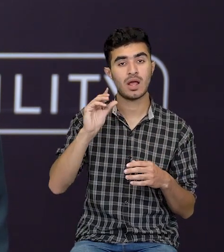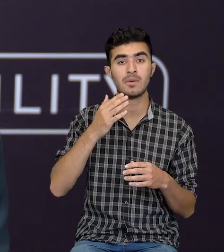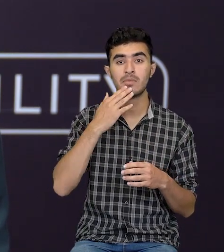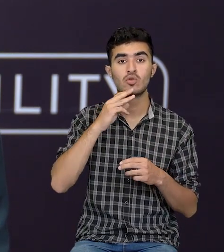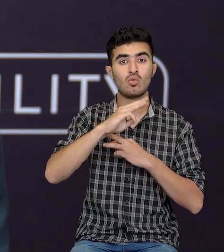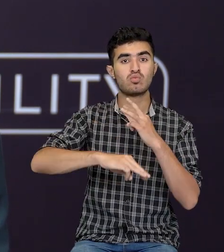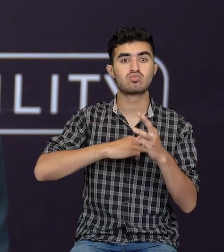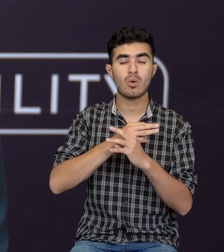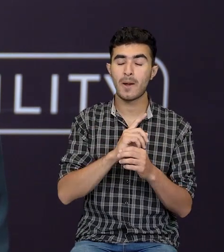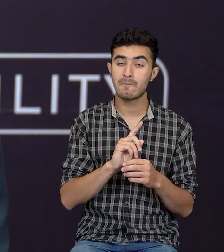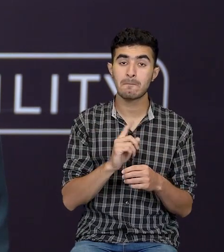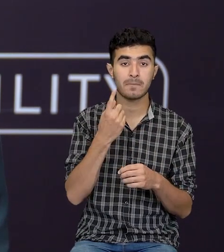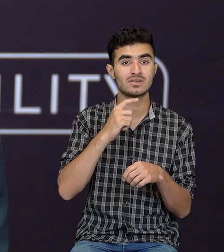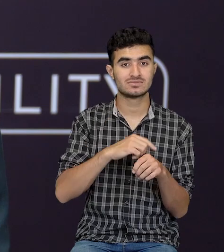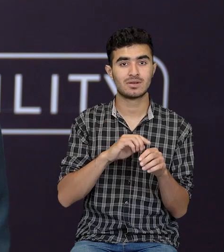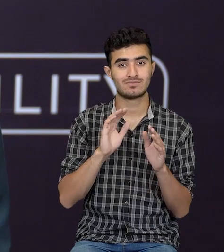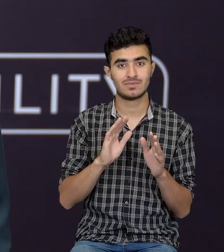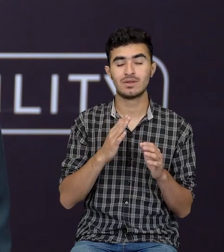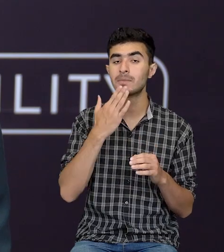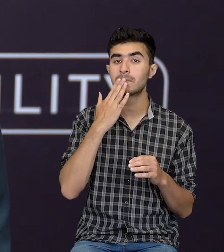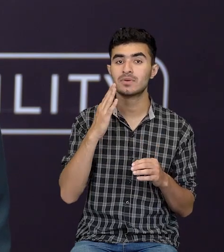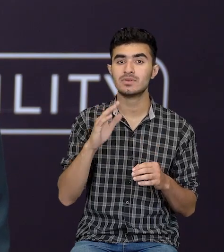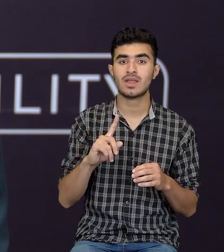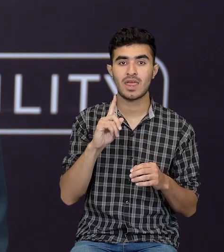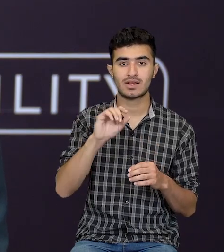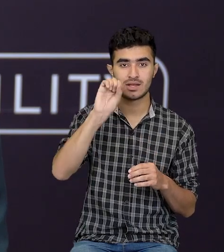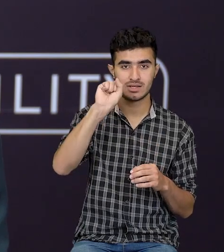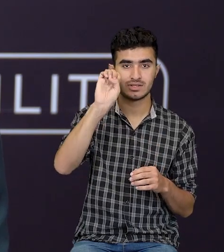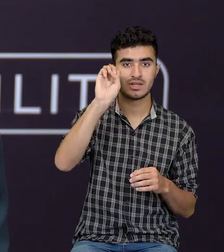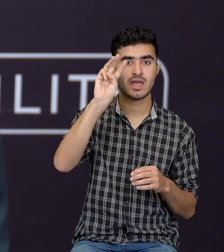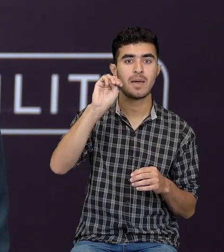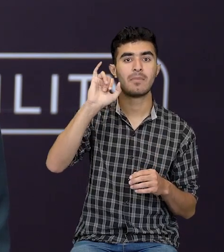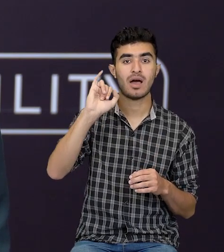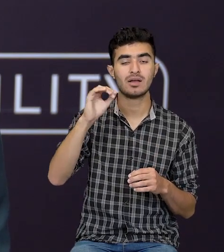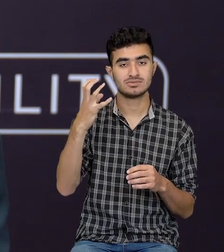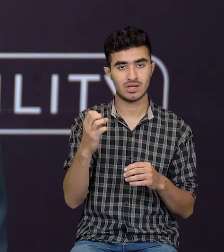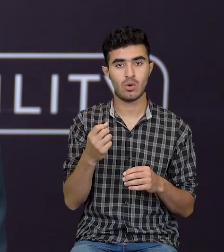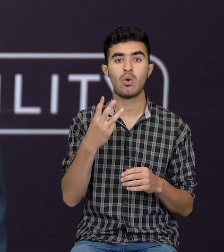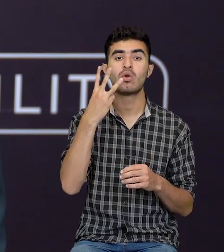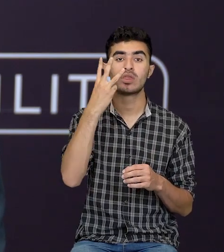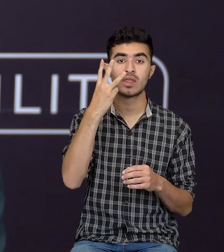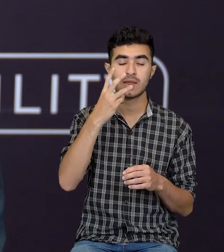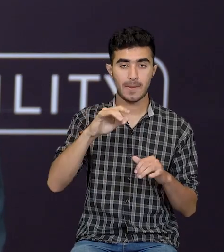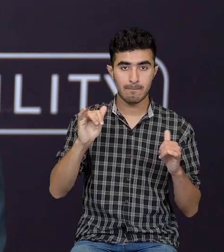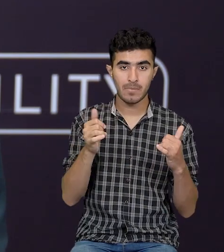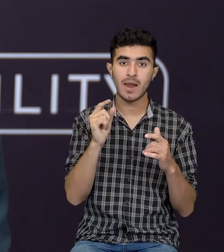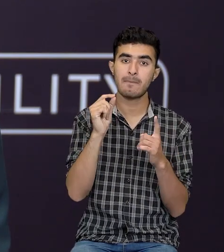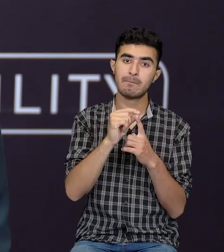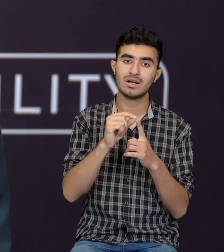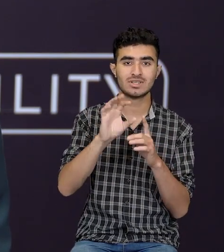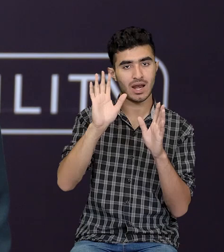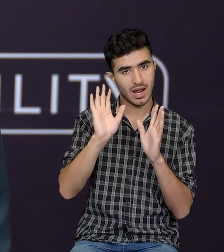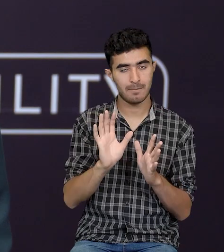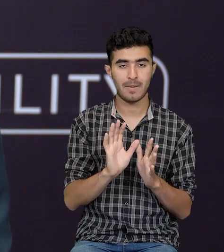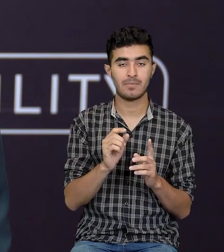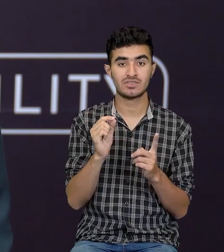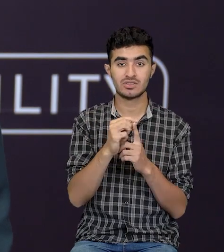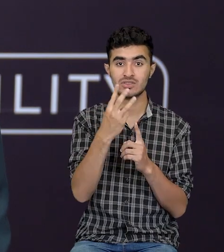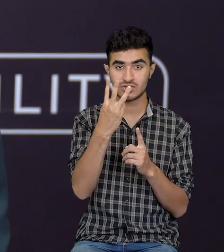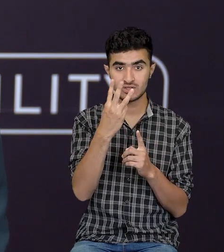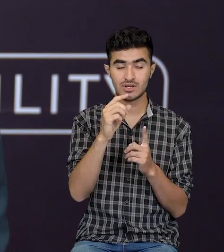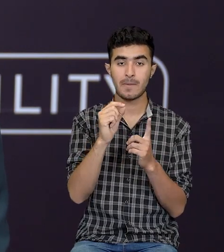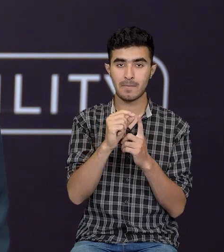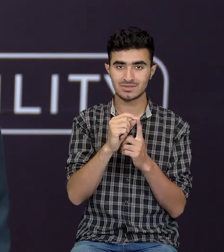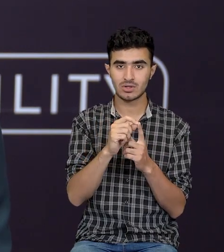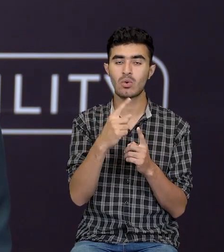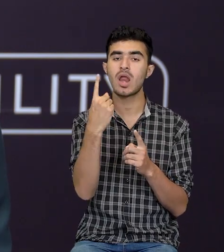हमें इतना यकीन था कि हम 3 मिलके इस एक को तो हरा ही लेंगे, इसका तो कुछ ना कुछ हम कर ही लेंगे। तो सजाद भाई का